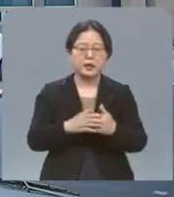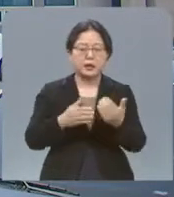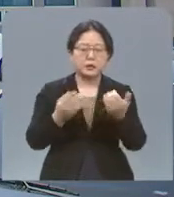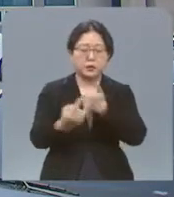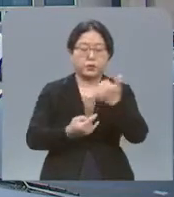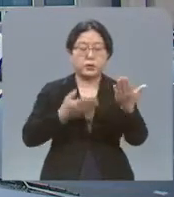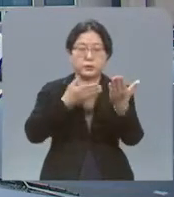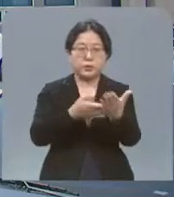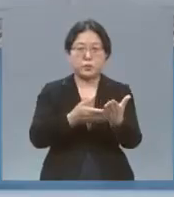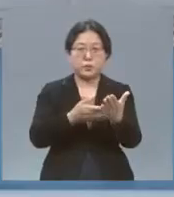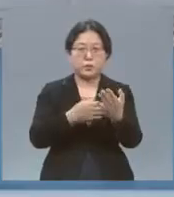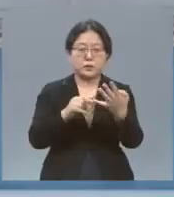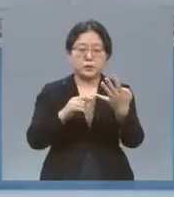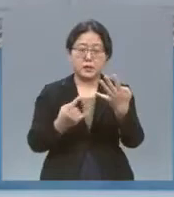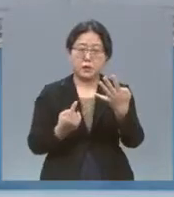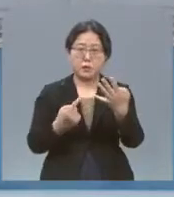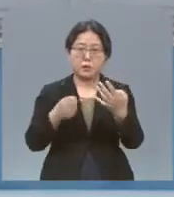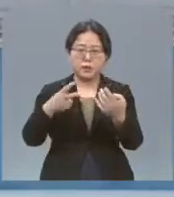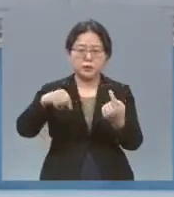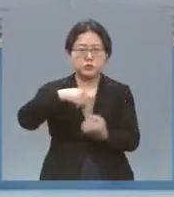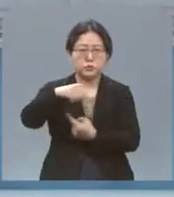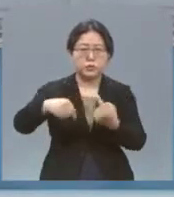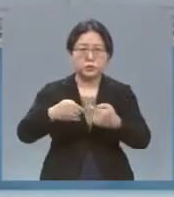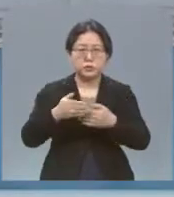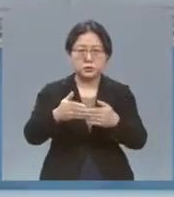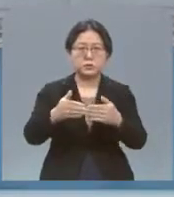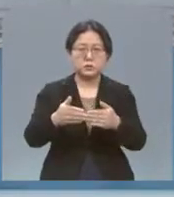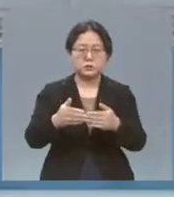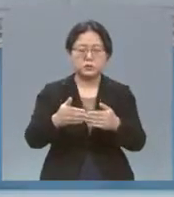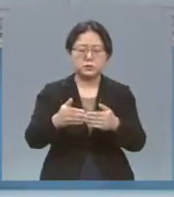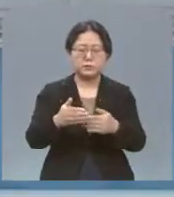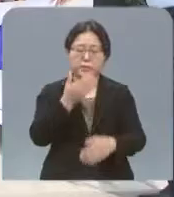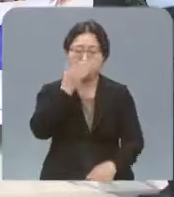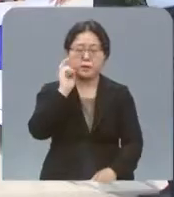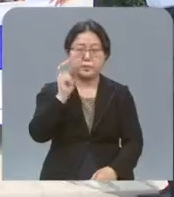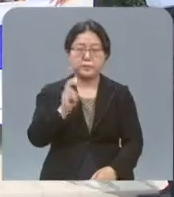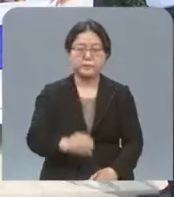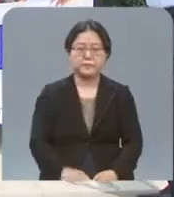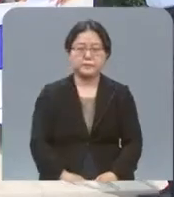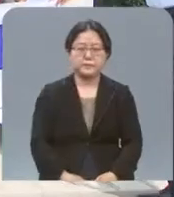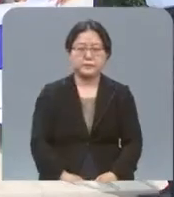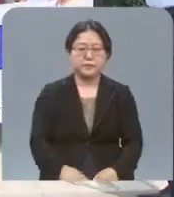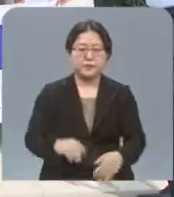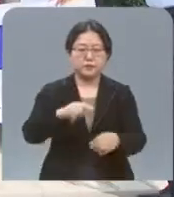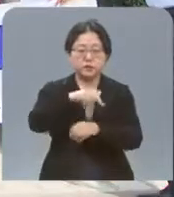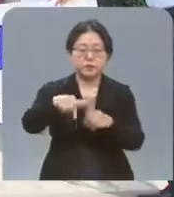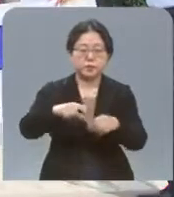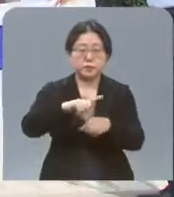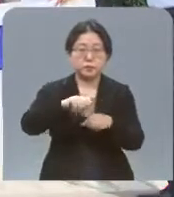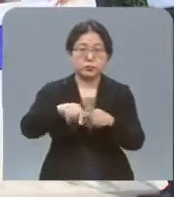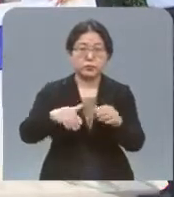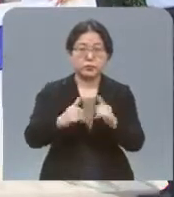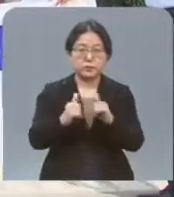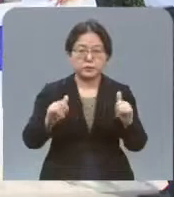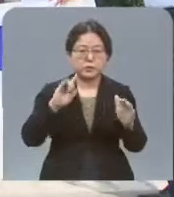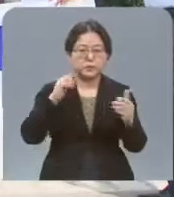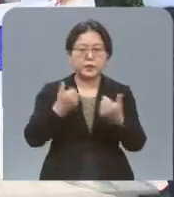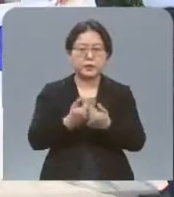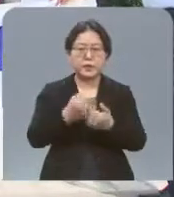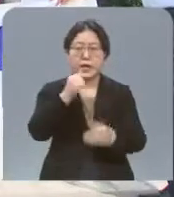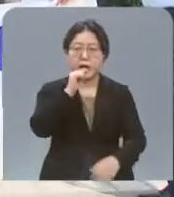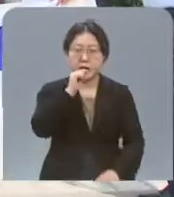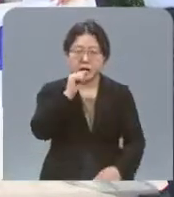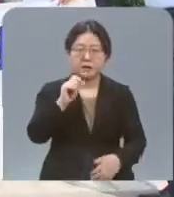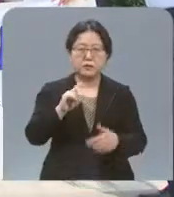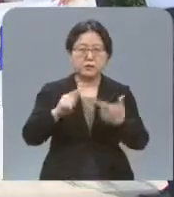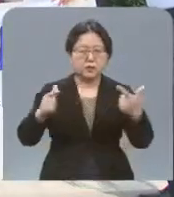보고되면 한빛 4호기 재가동 절차도 사실상 속도가 붙을 전망입니다. 주민들은 반발했습니다. 철근 배근